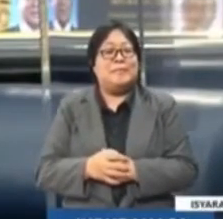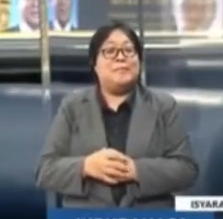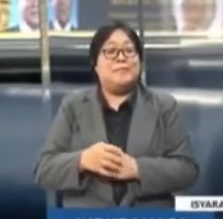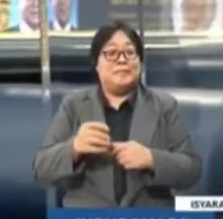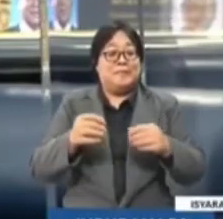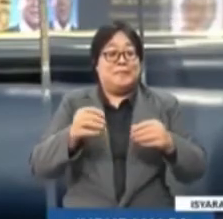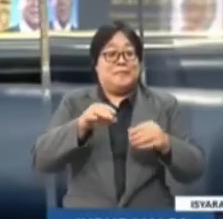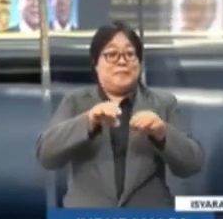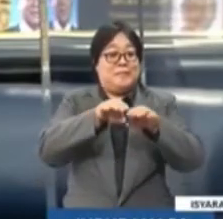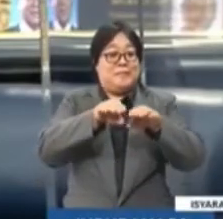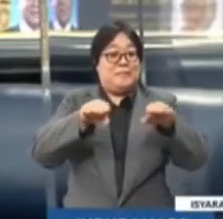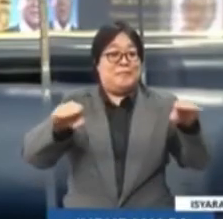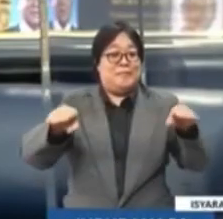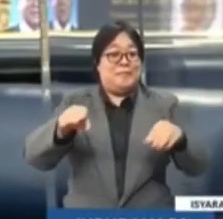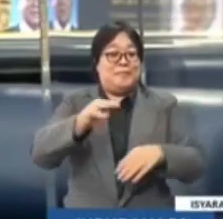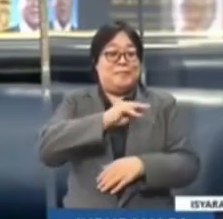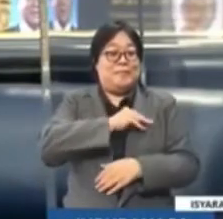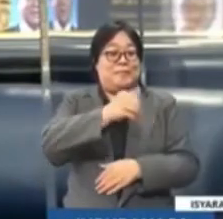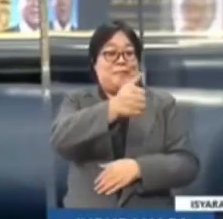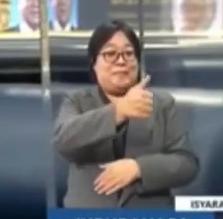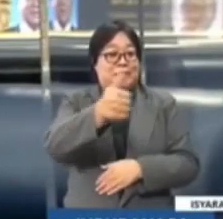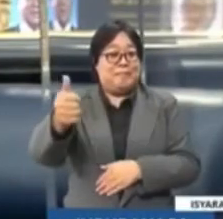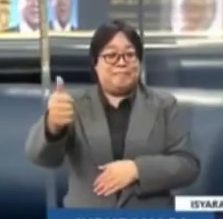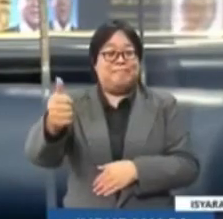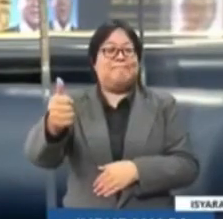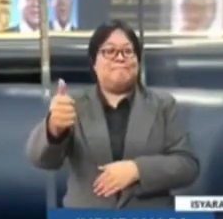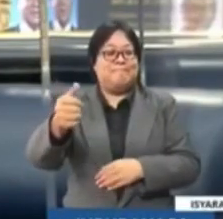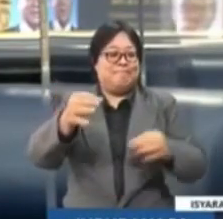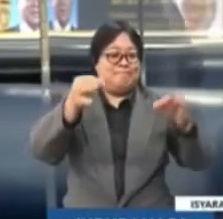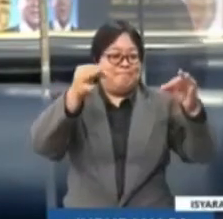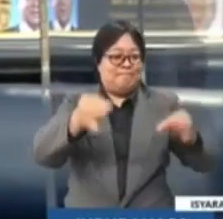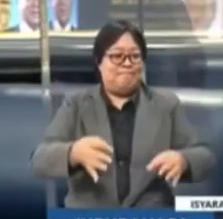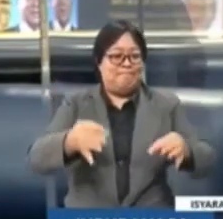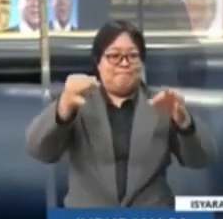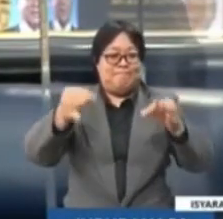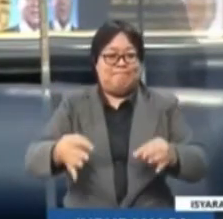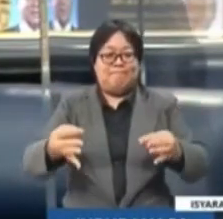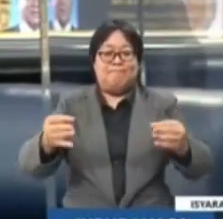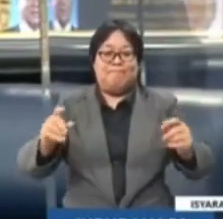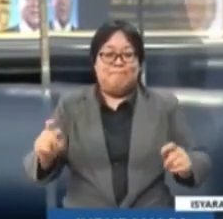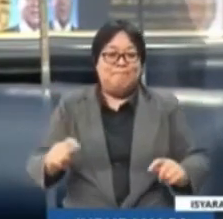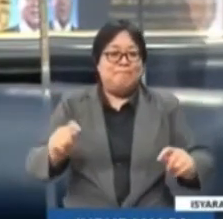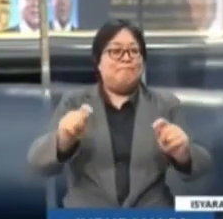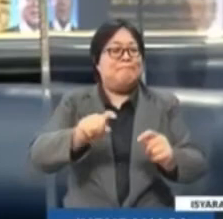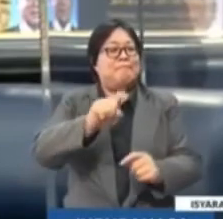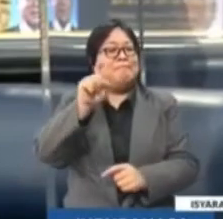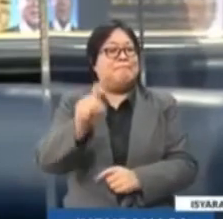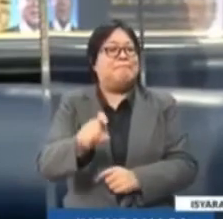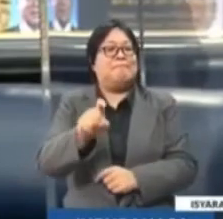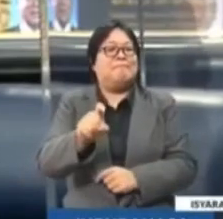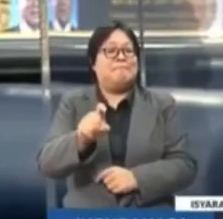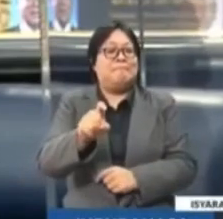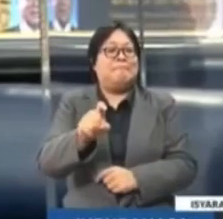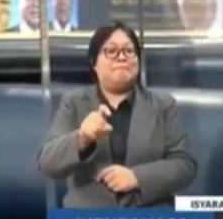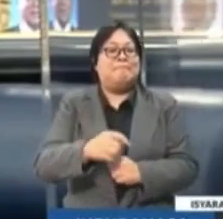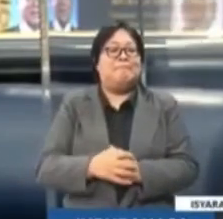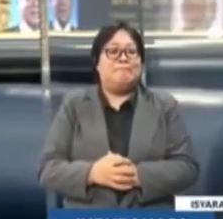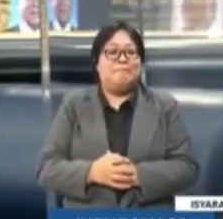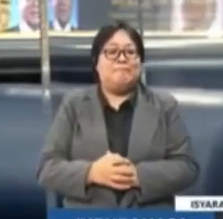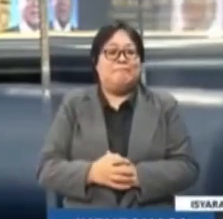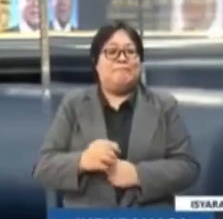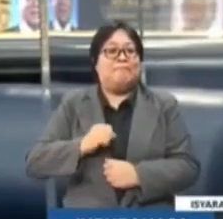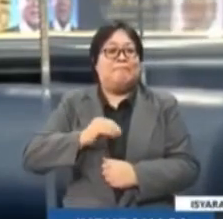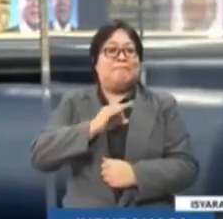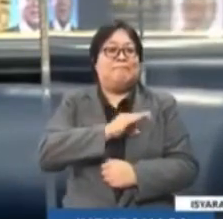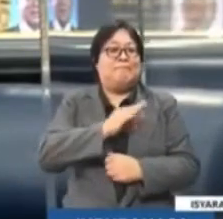diputuskan di peringkat a cabinet mengenai tindakan yang wajib dipendekan